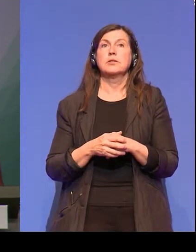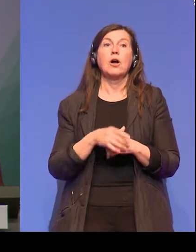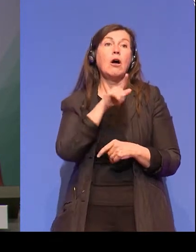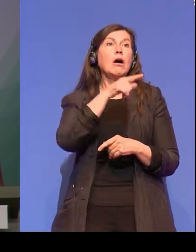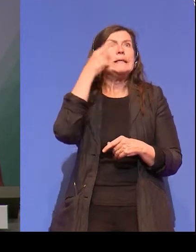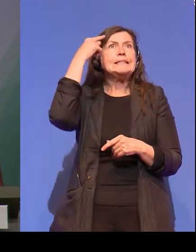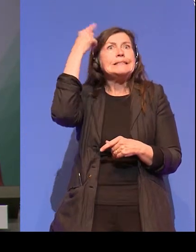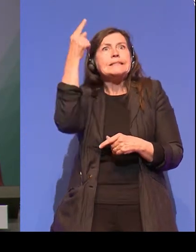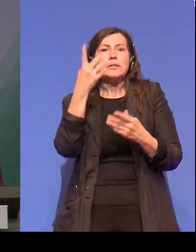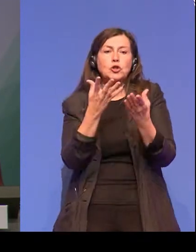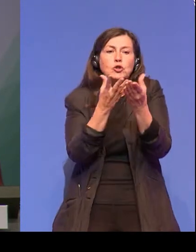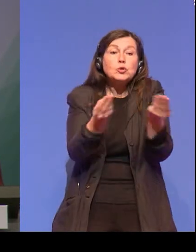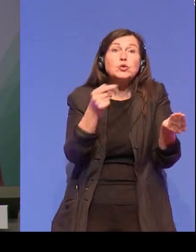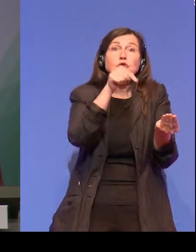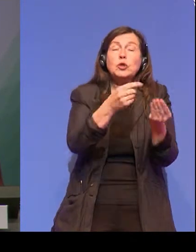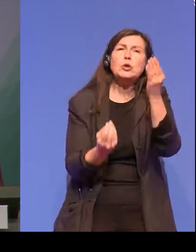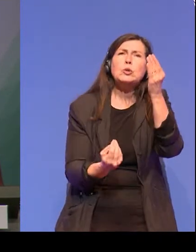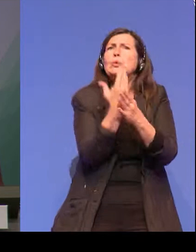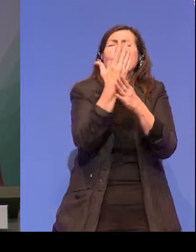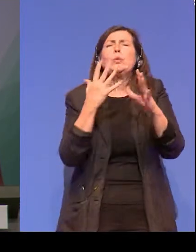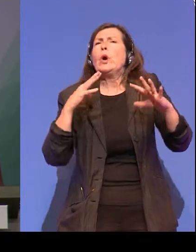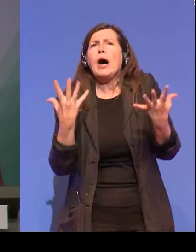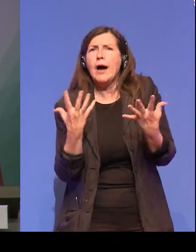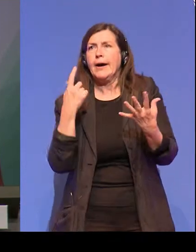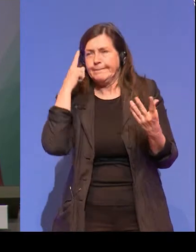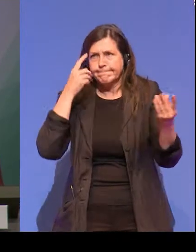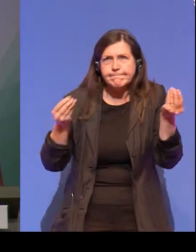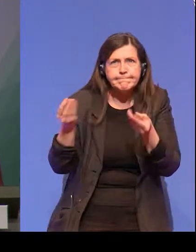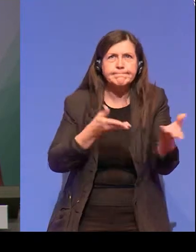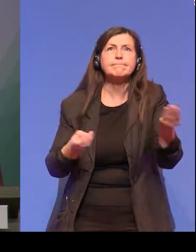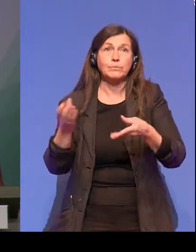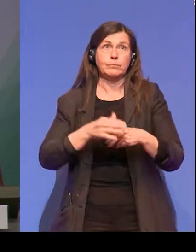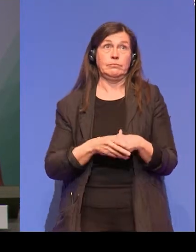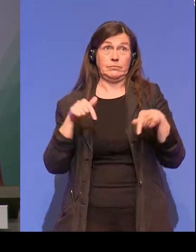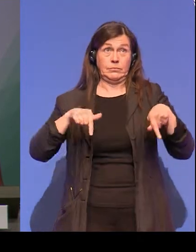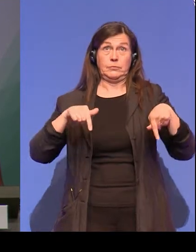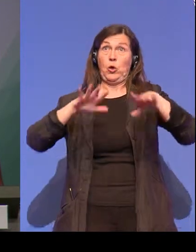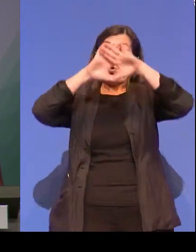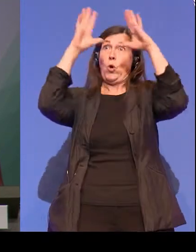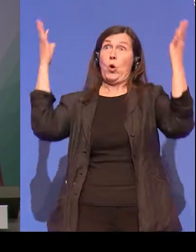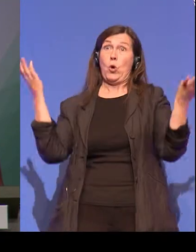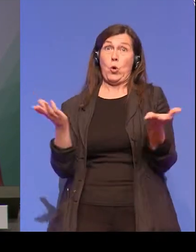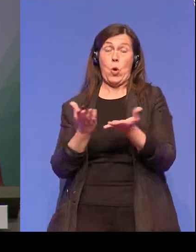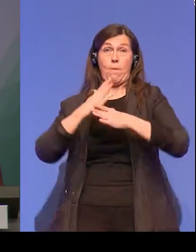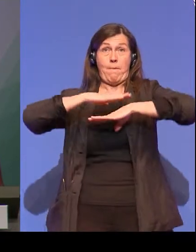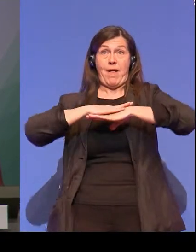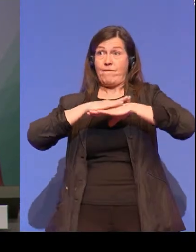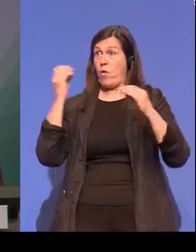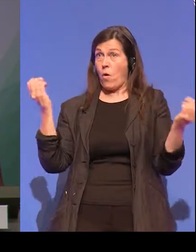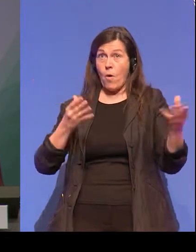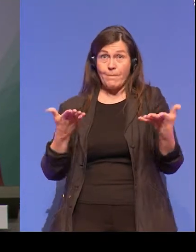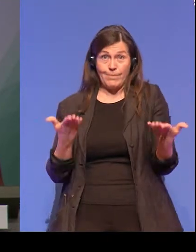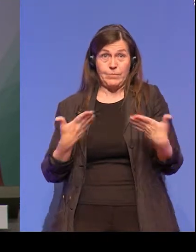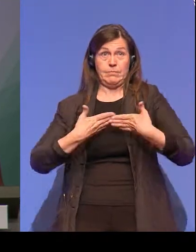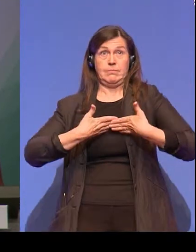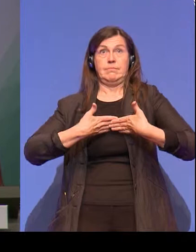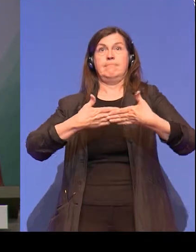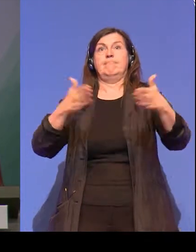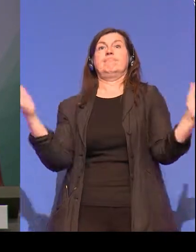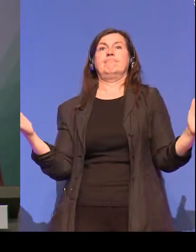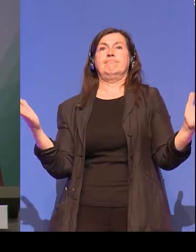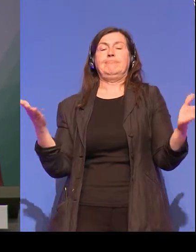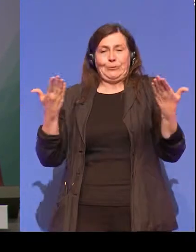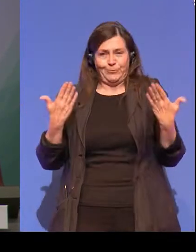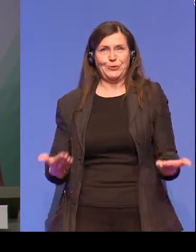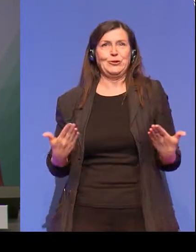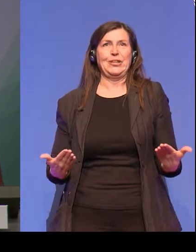Cette plateforme qu'on ouvre aujourd'hui, cette plateforme mondiale, nous offre une excellente occasion